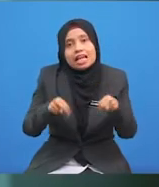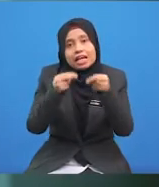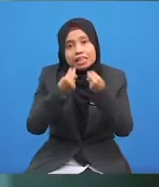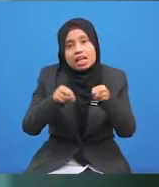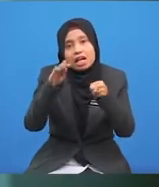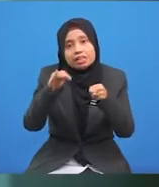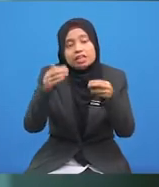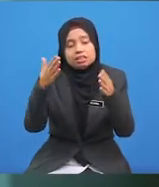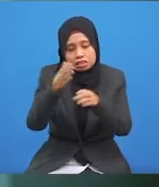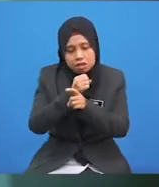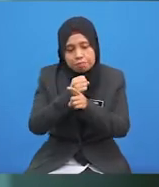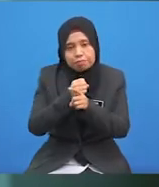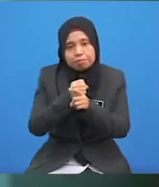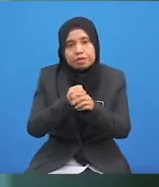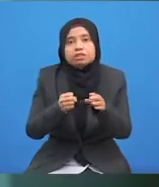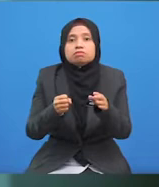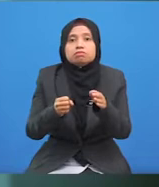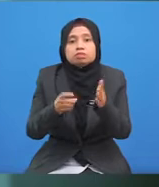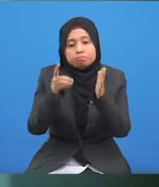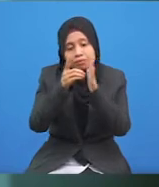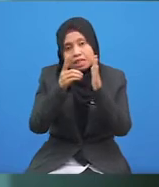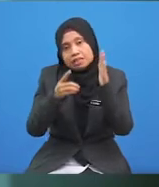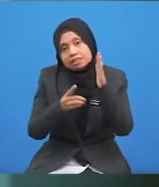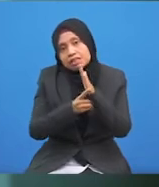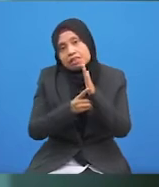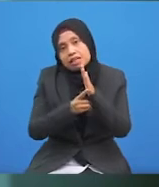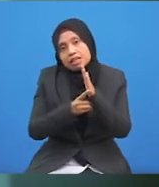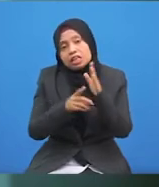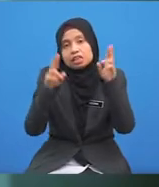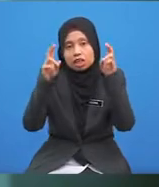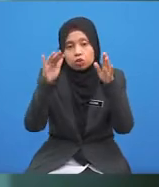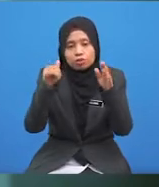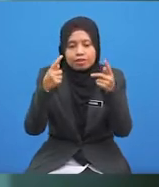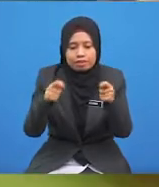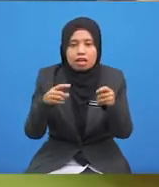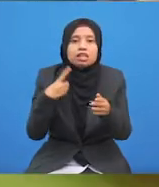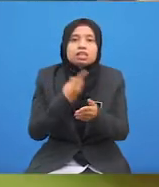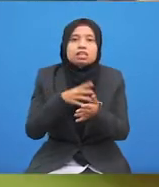yang diperolehi berdasarkan topik-topik yang telah kita pelajari.